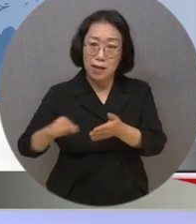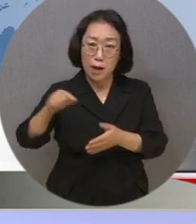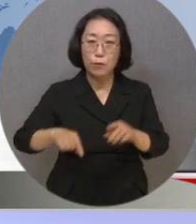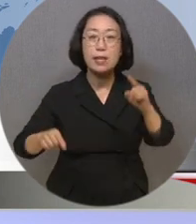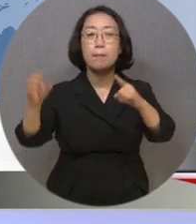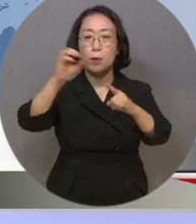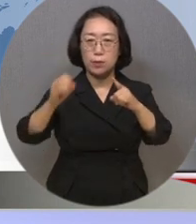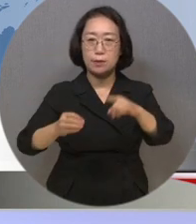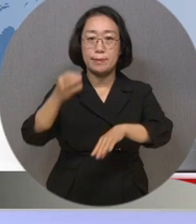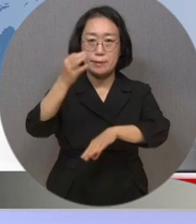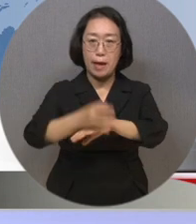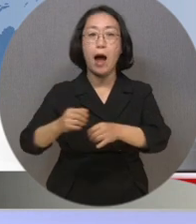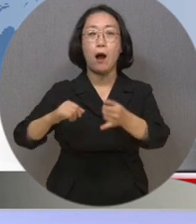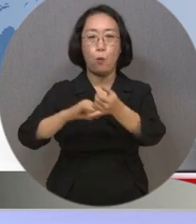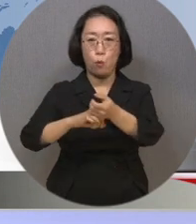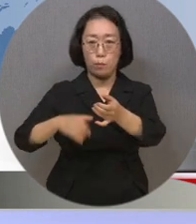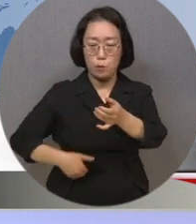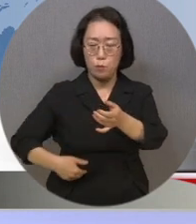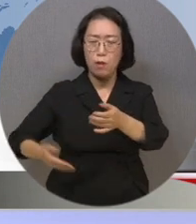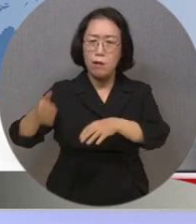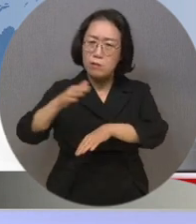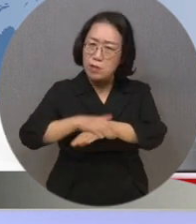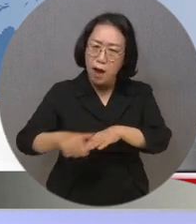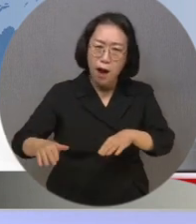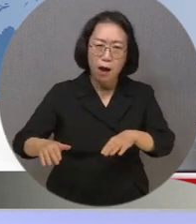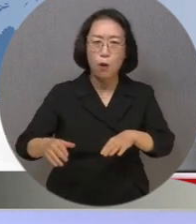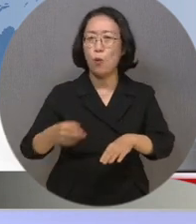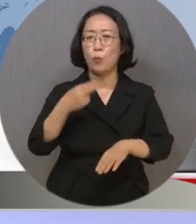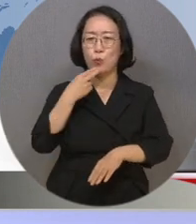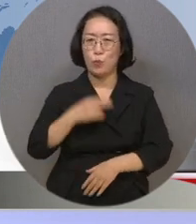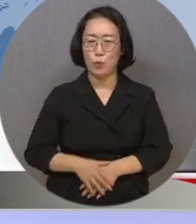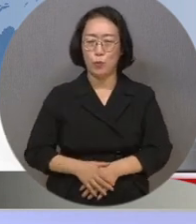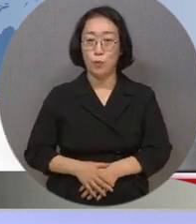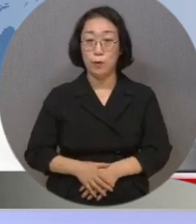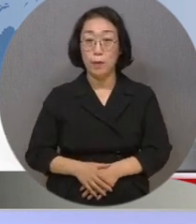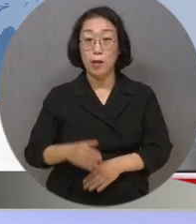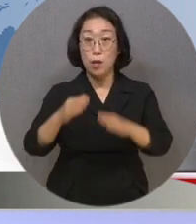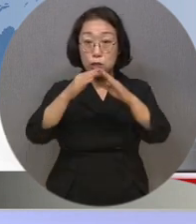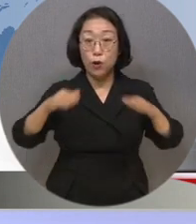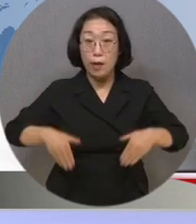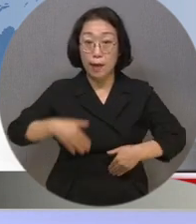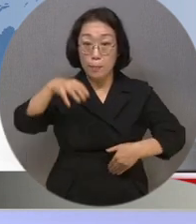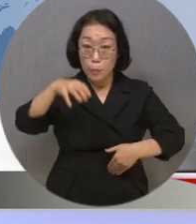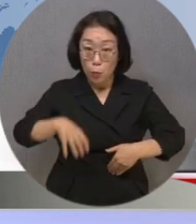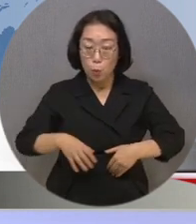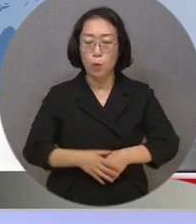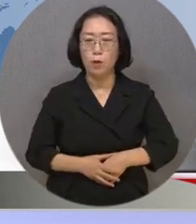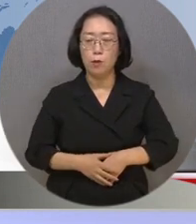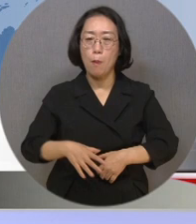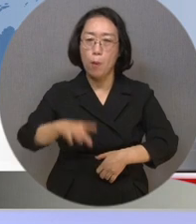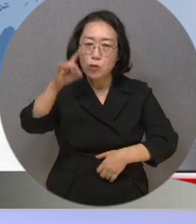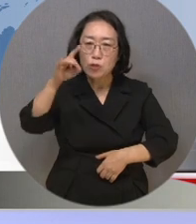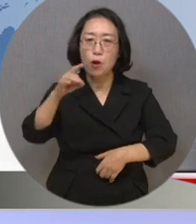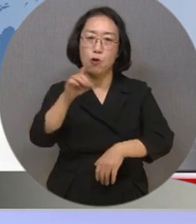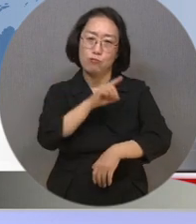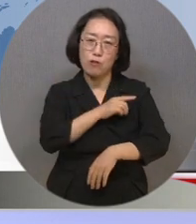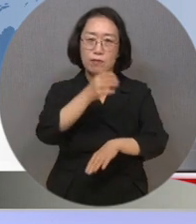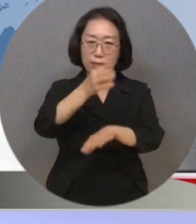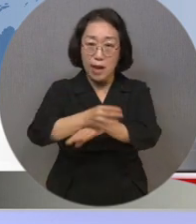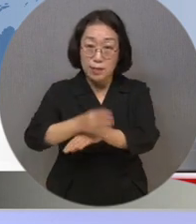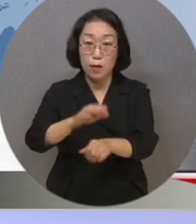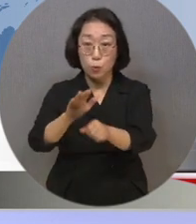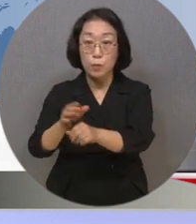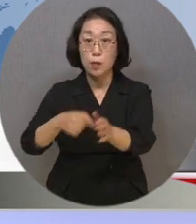구매해야 합니다. 하지만 잘 지켜지고 있지 않은데요. 전라남도가 중증장애인 생산품 우선 구매 상담회를 열고